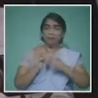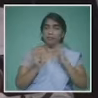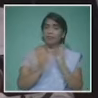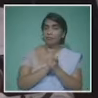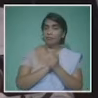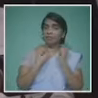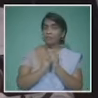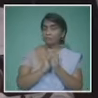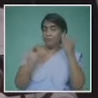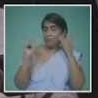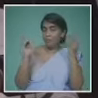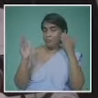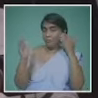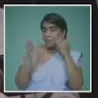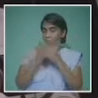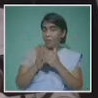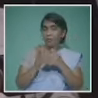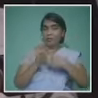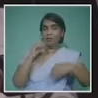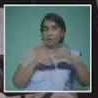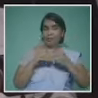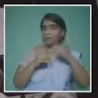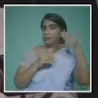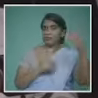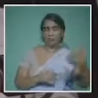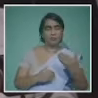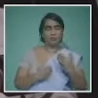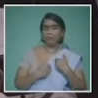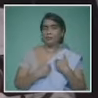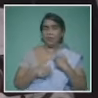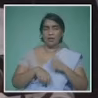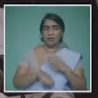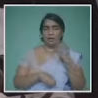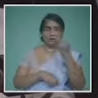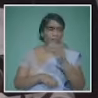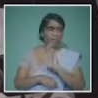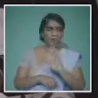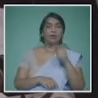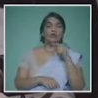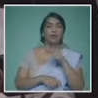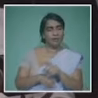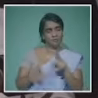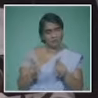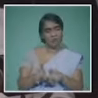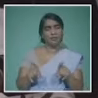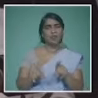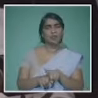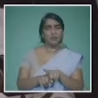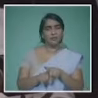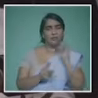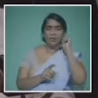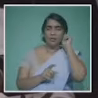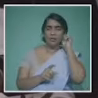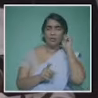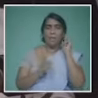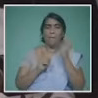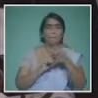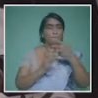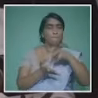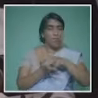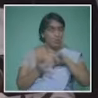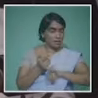මුවාවෙන් මැතිවරණ කල් දැමීමට අපි කිසිසේත් ඉඩ තියන්නේ නැහැ දැන් මේකමනේ කරේ පළාත් සභා